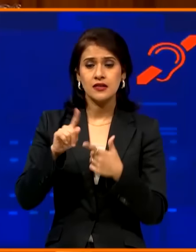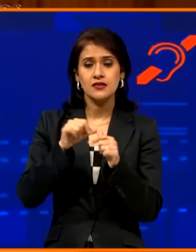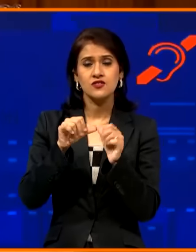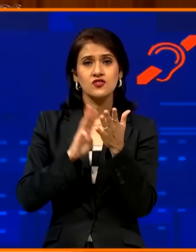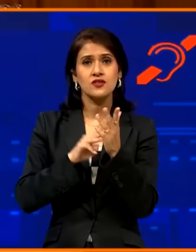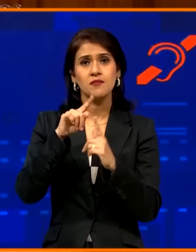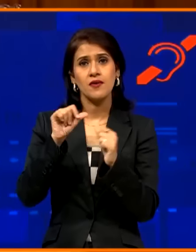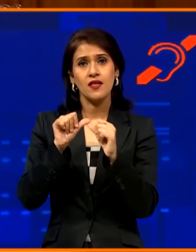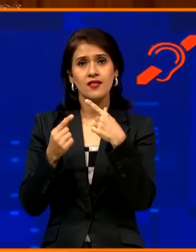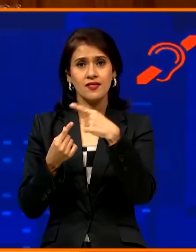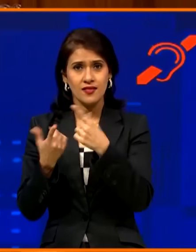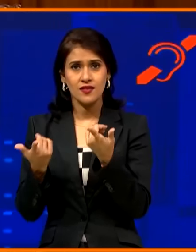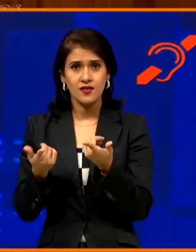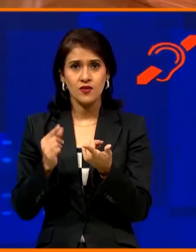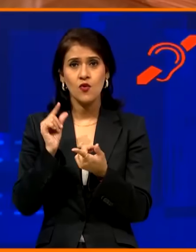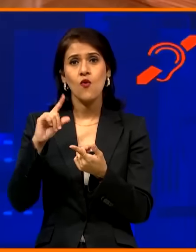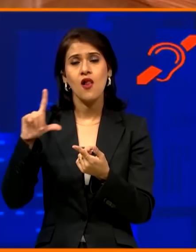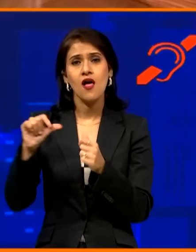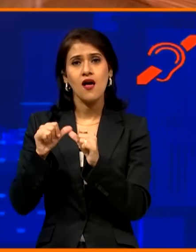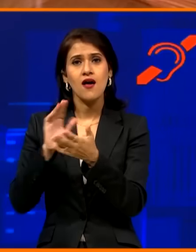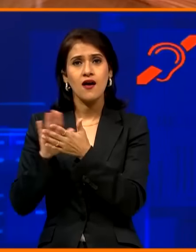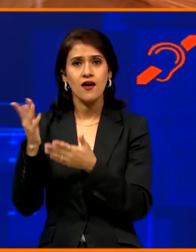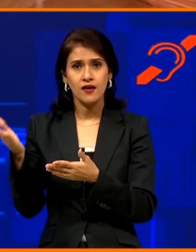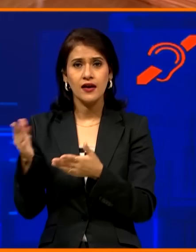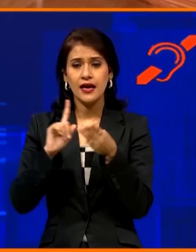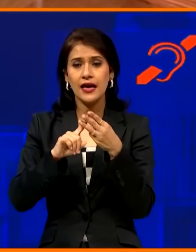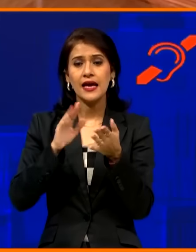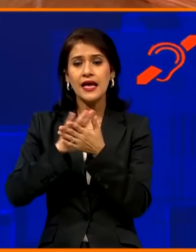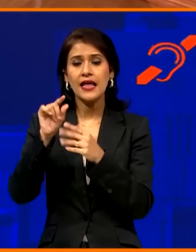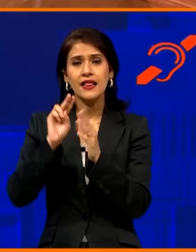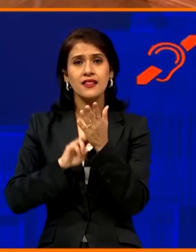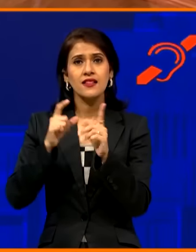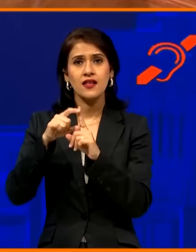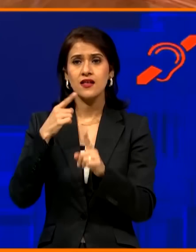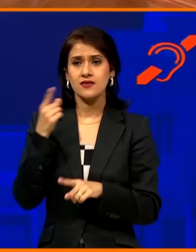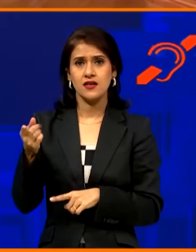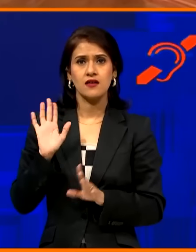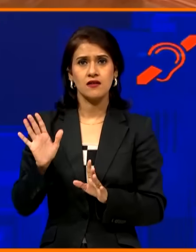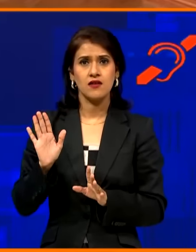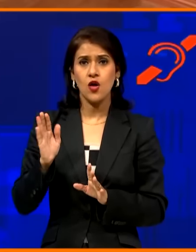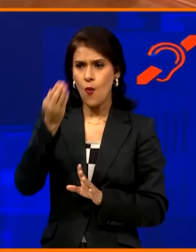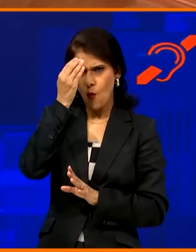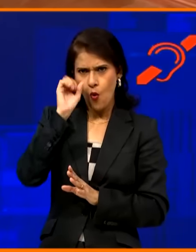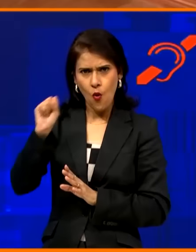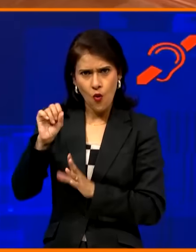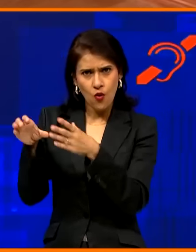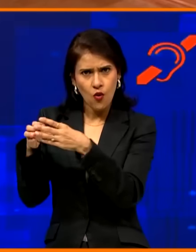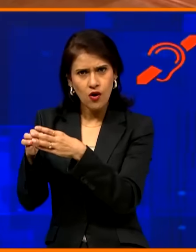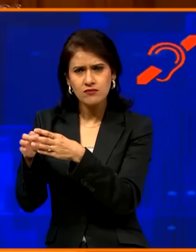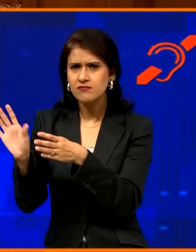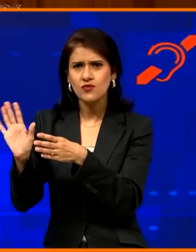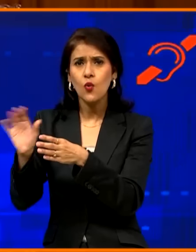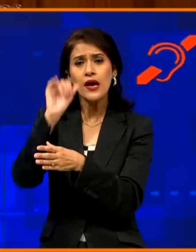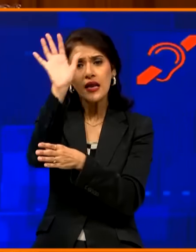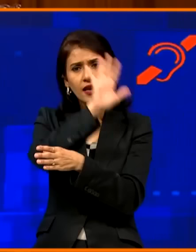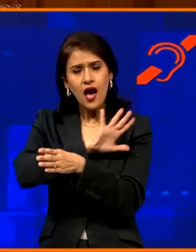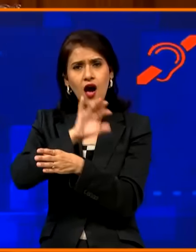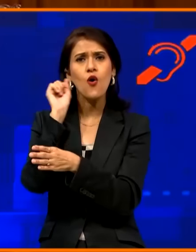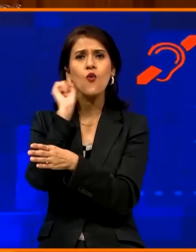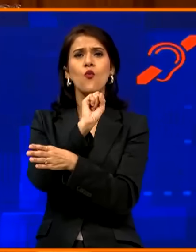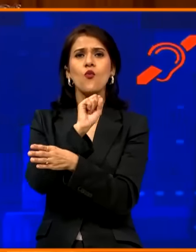उलमा हिंद मुसलमानों की ऑर्गेनाइजेशन नहीं होनी चाहिए यह मुल्क की ऑर्गेनाइजेशन है और अगर